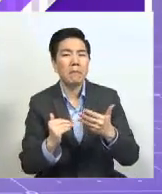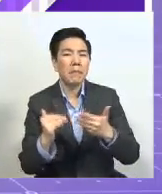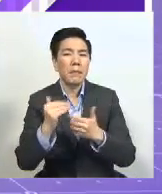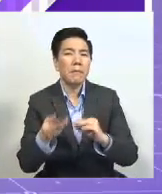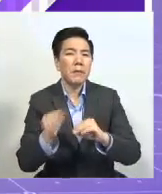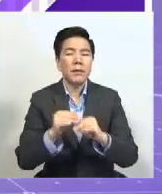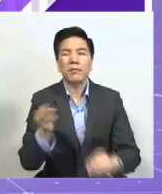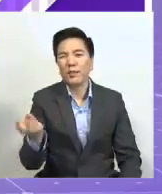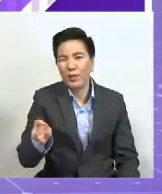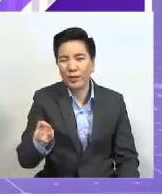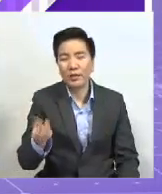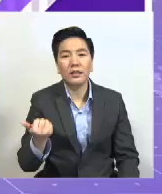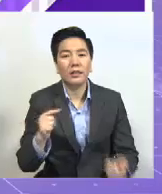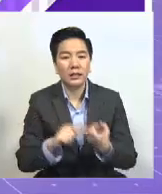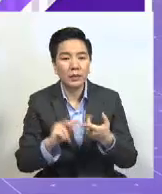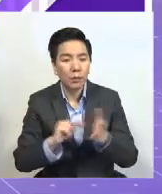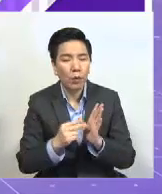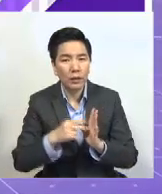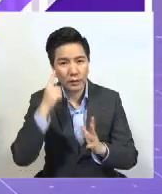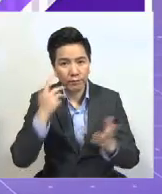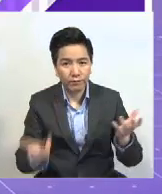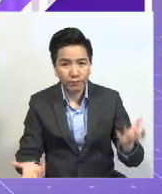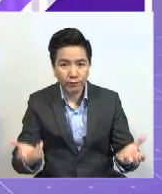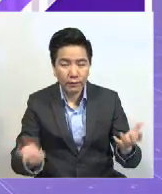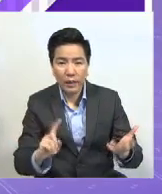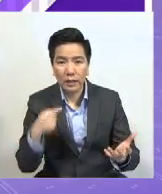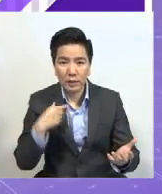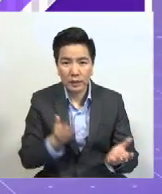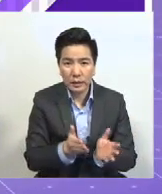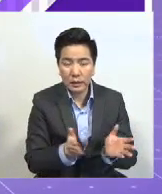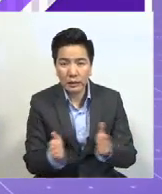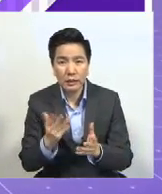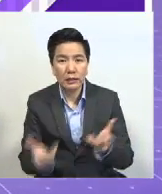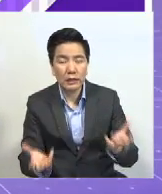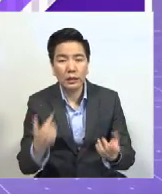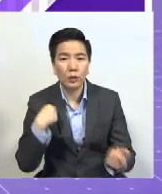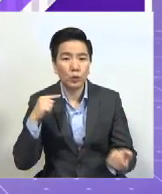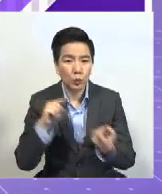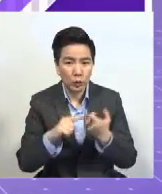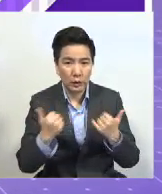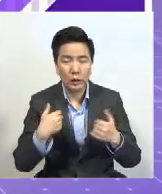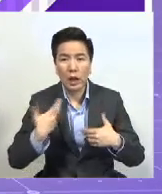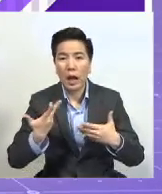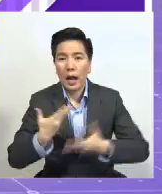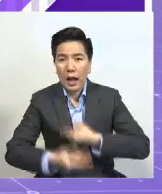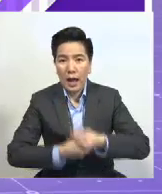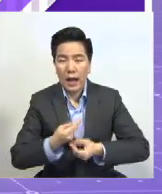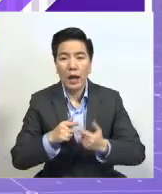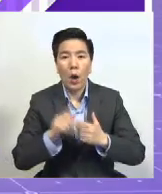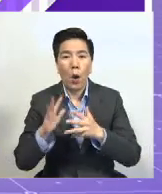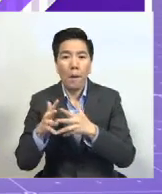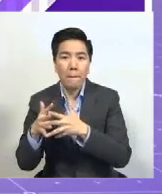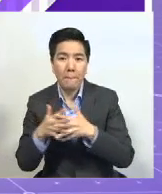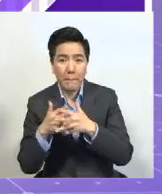อยนึงนะครับหน่อยนึงนี่ผมไปให้น้ำหนักไปตรงที่ตรงไหนฮะน้ำหนักกันตรงที่เรื่องของสงครามการค้าระหว่างสหรั